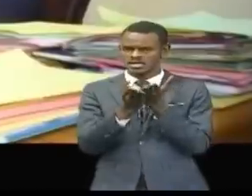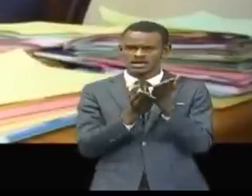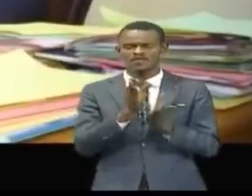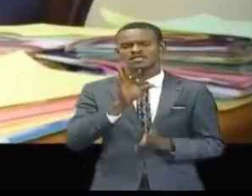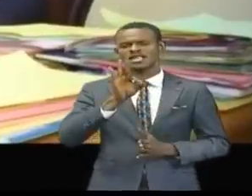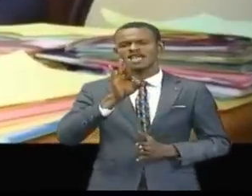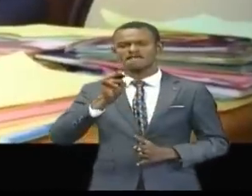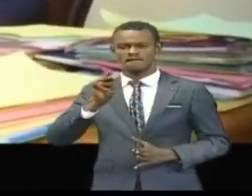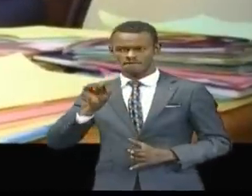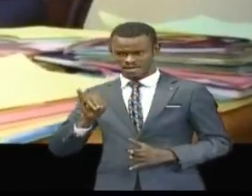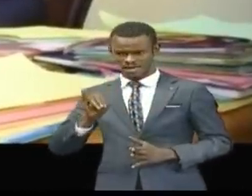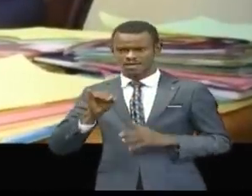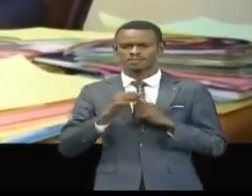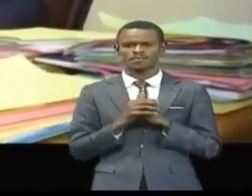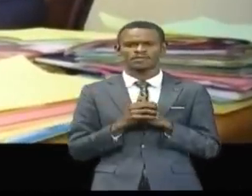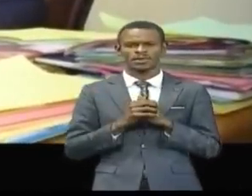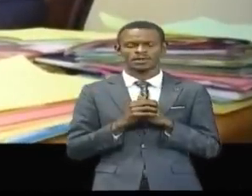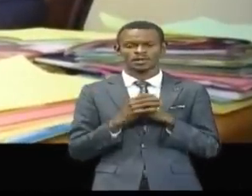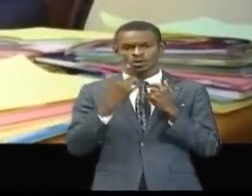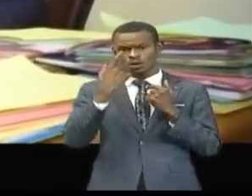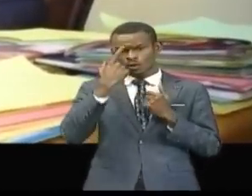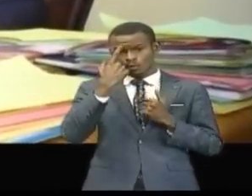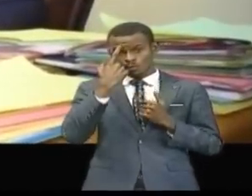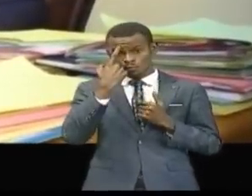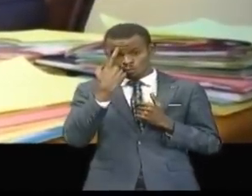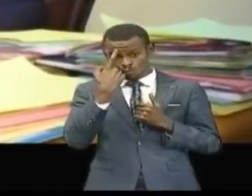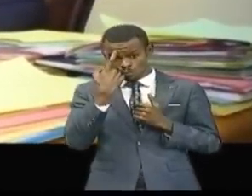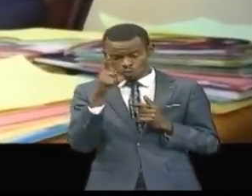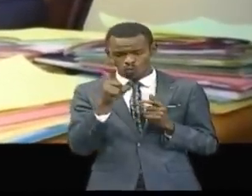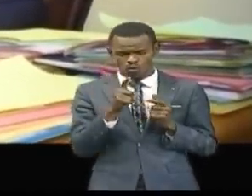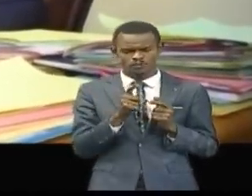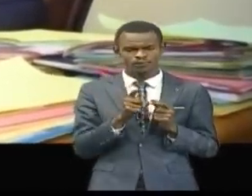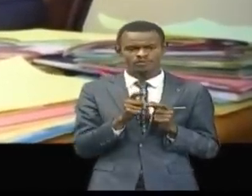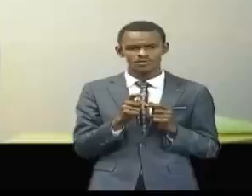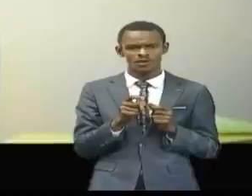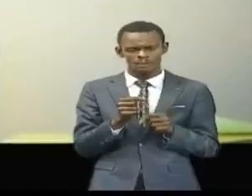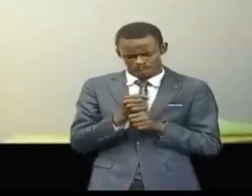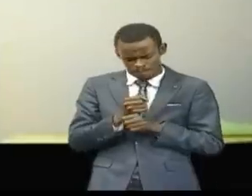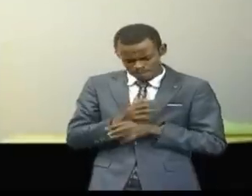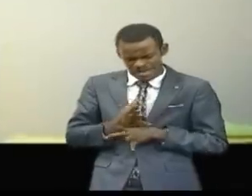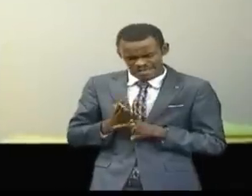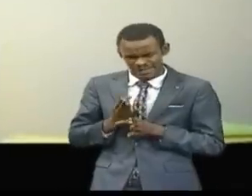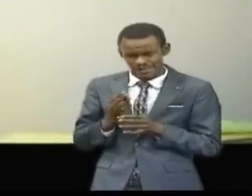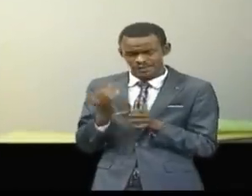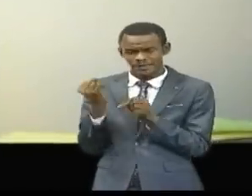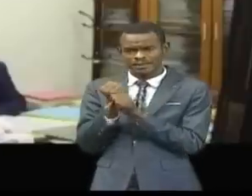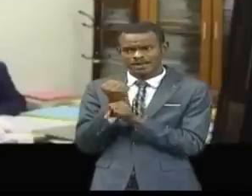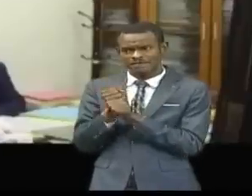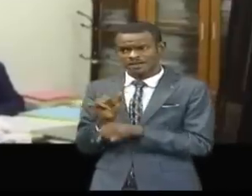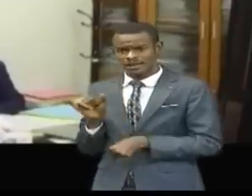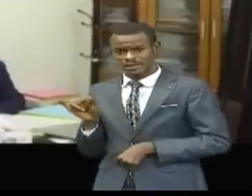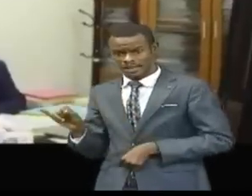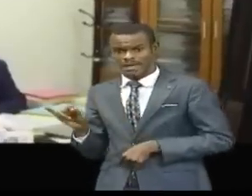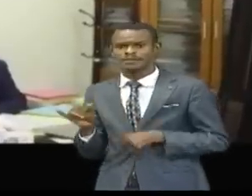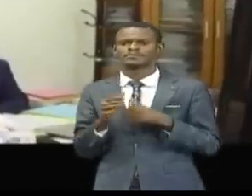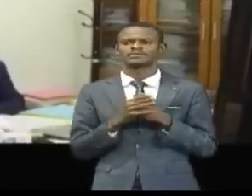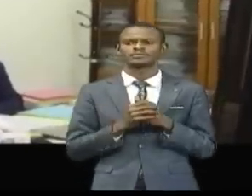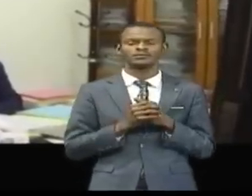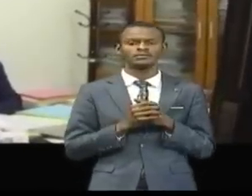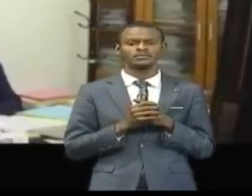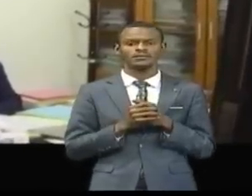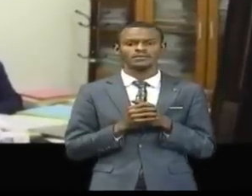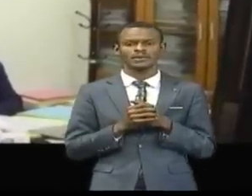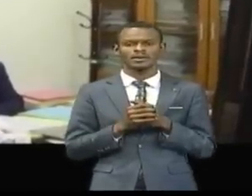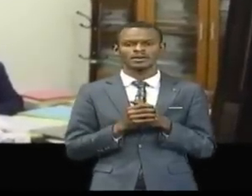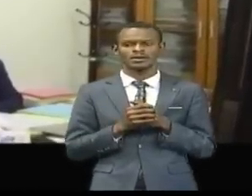revue les opérations en cours d'exécution et les secteurs de concentration du nouveau partenariat adopté